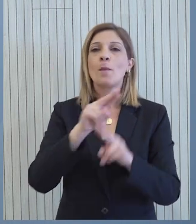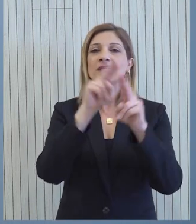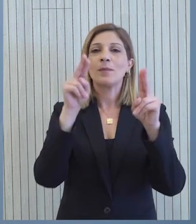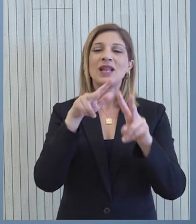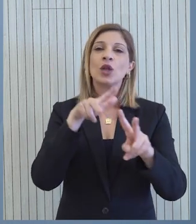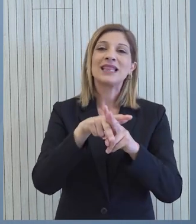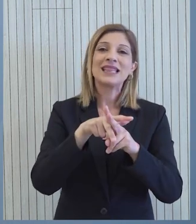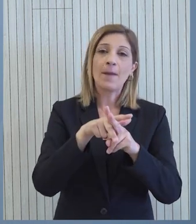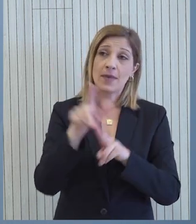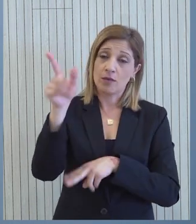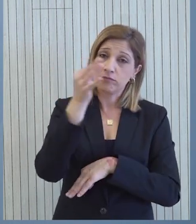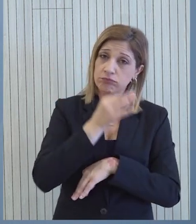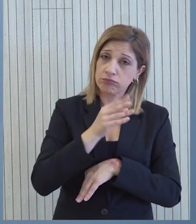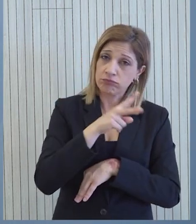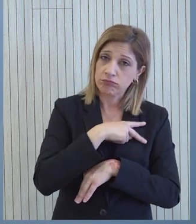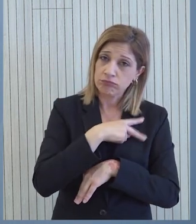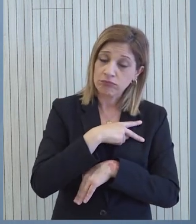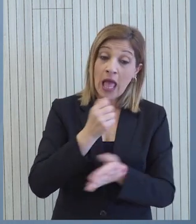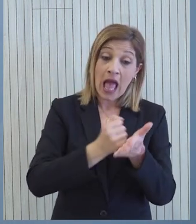Υπότιτλοι AUTHORWAVE